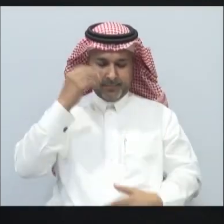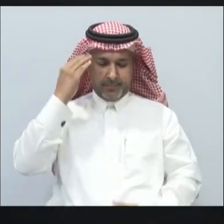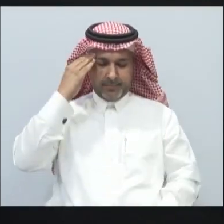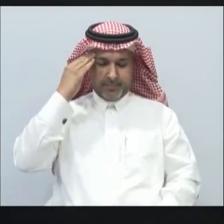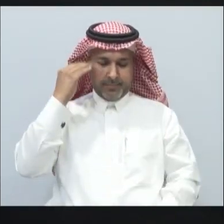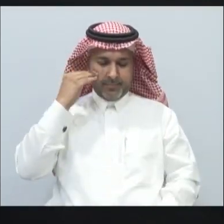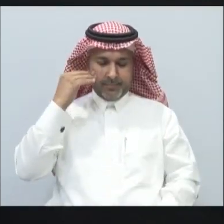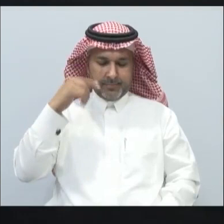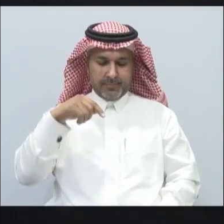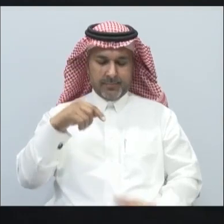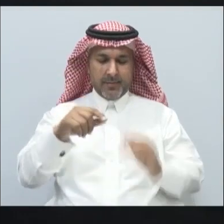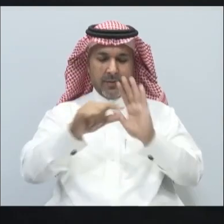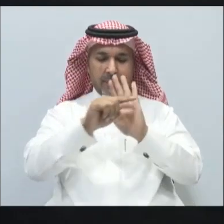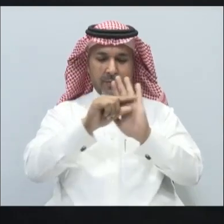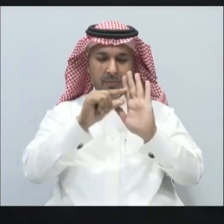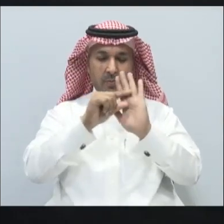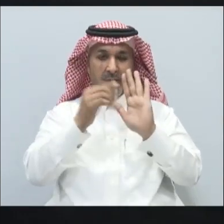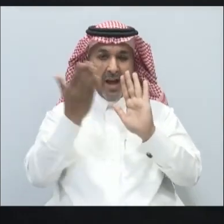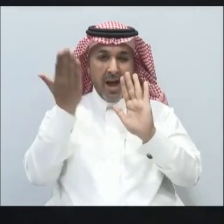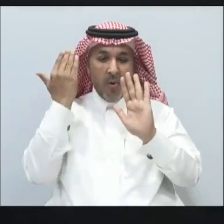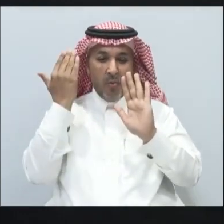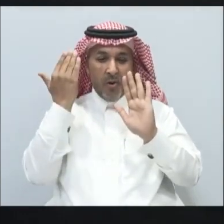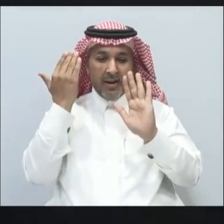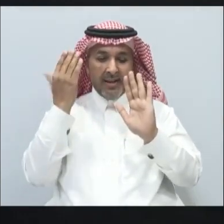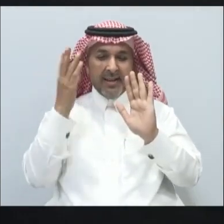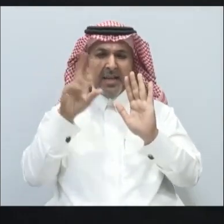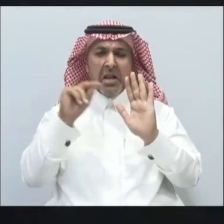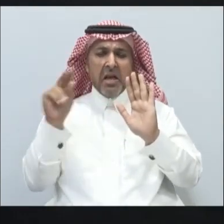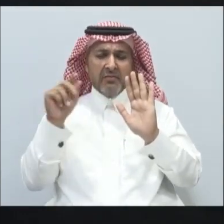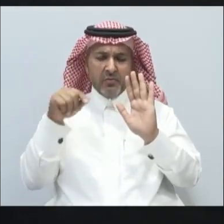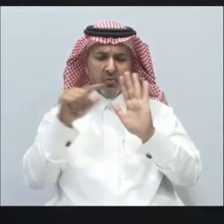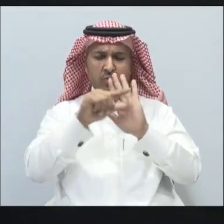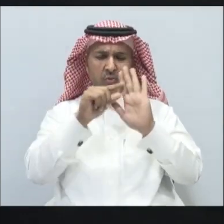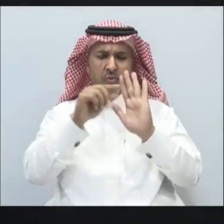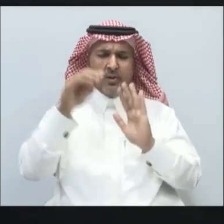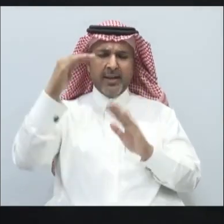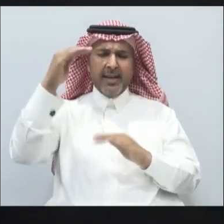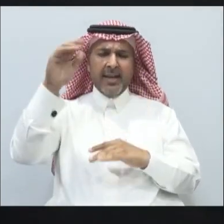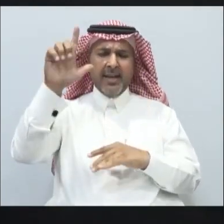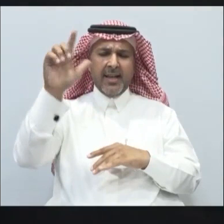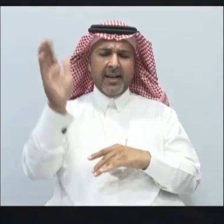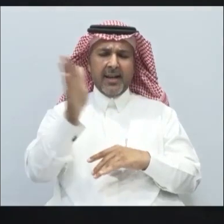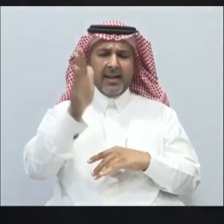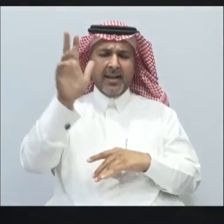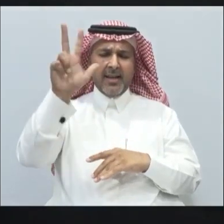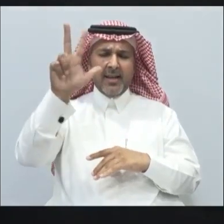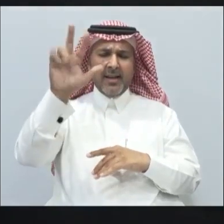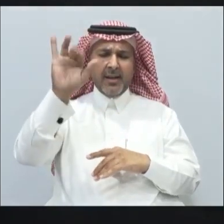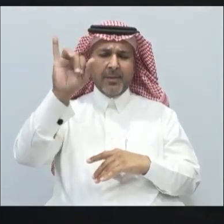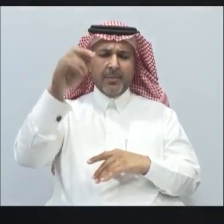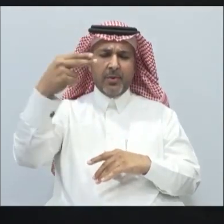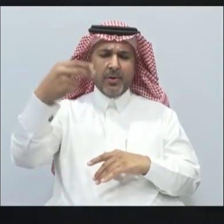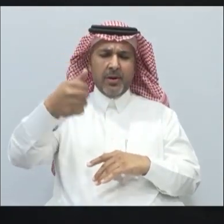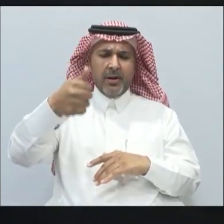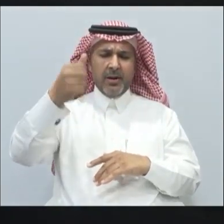والمتباينات الاسيه شفنا في الدرس السابق كيف نحل المعادلات الاسيه بطريقه توحيد الاساس في الطرفين من